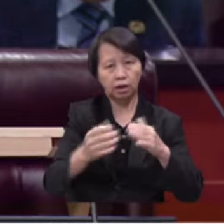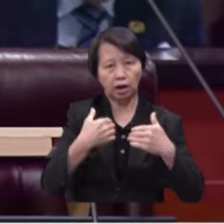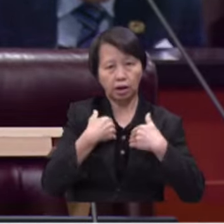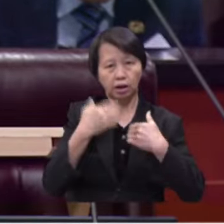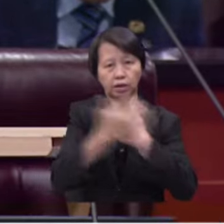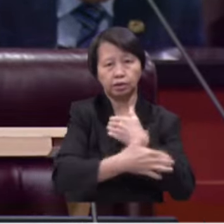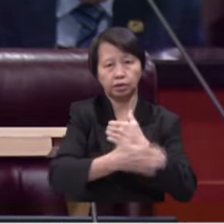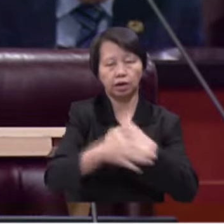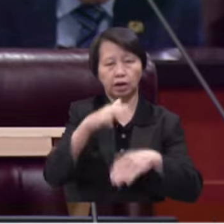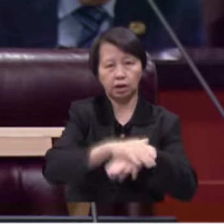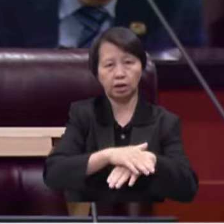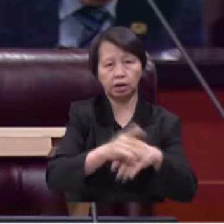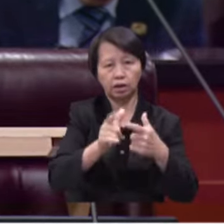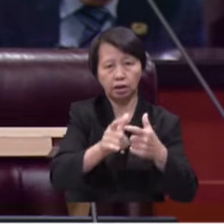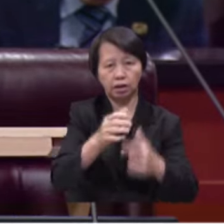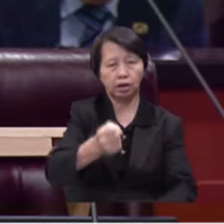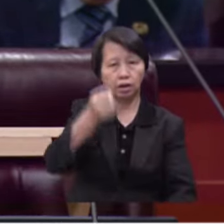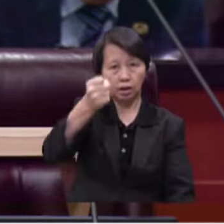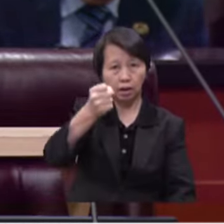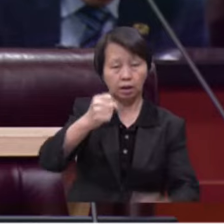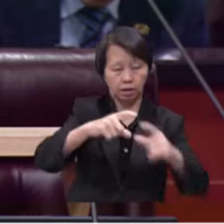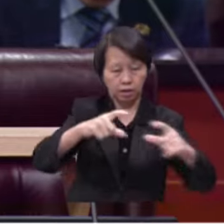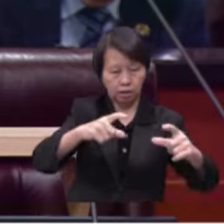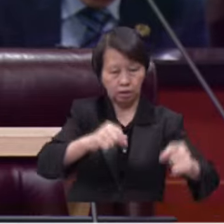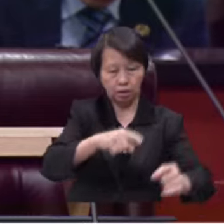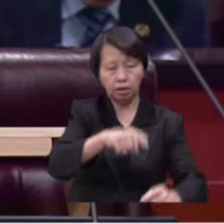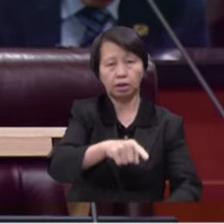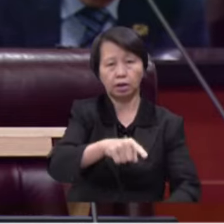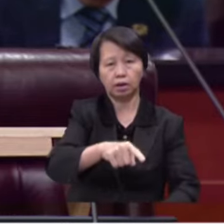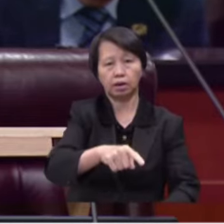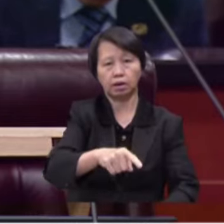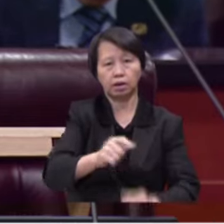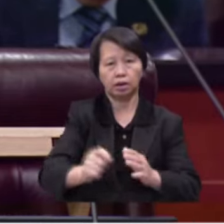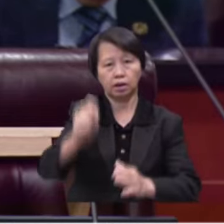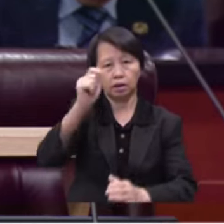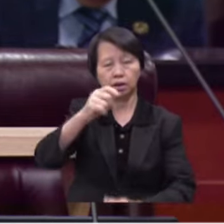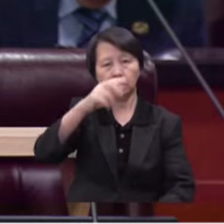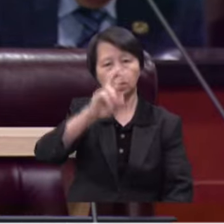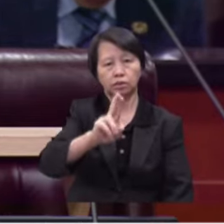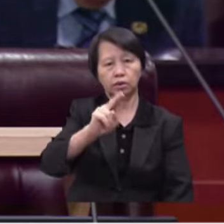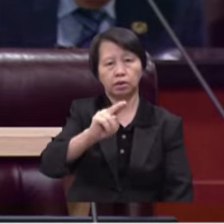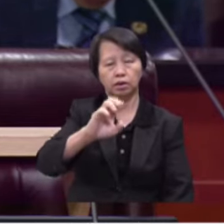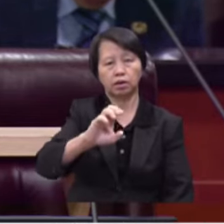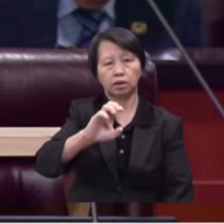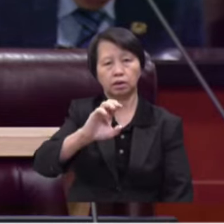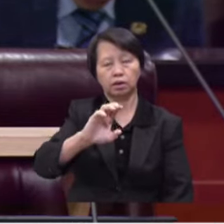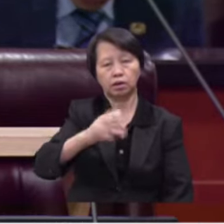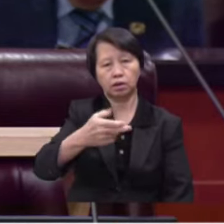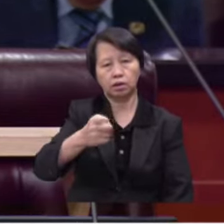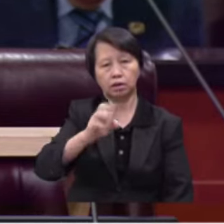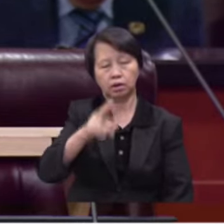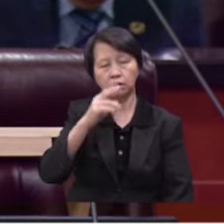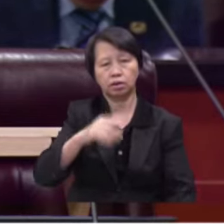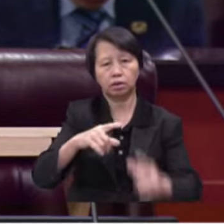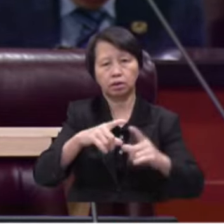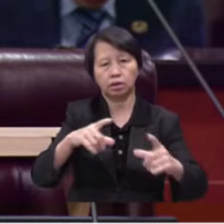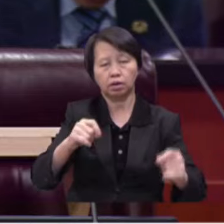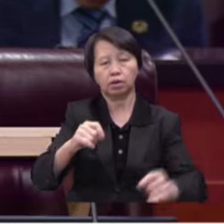ke atas pelarian yang memegang card perusahaan Jaya tinggi Pertumbuhan bangsa-bangsa bersatu untuk